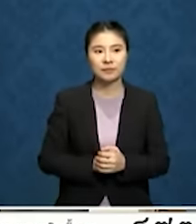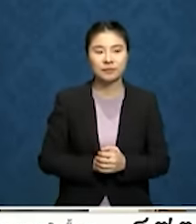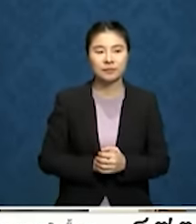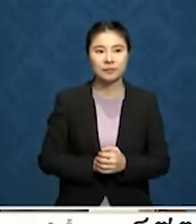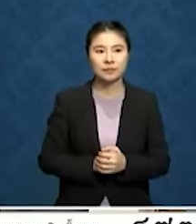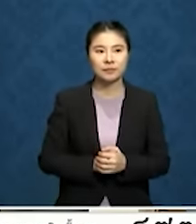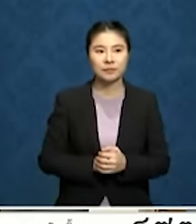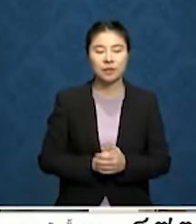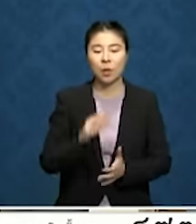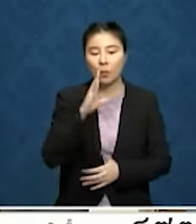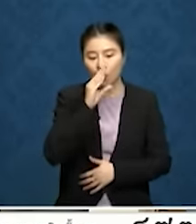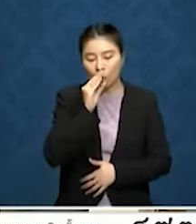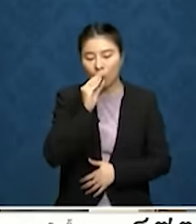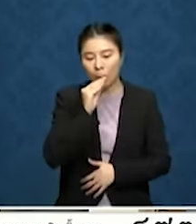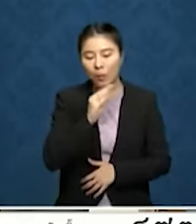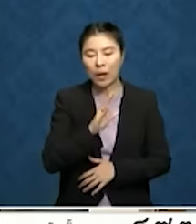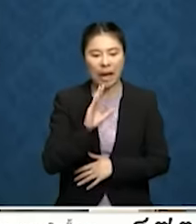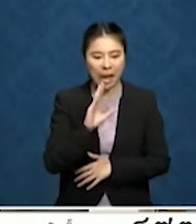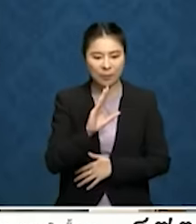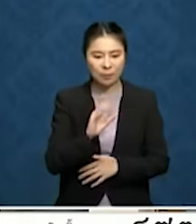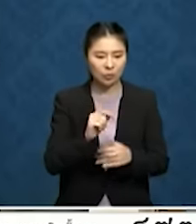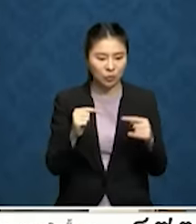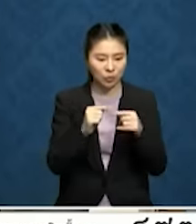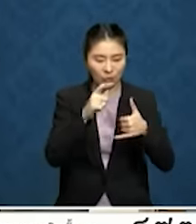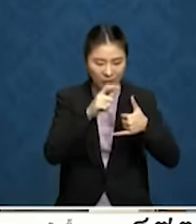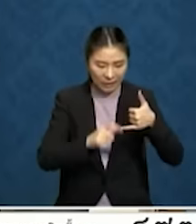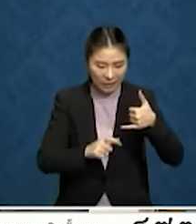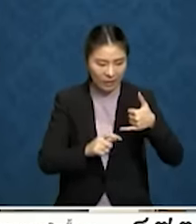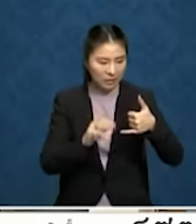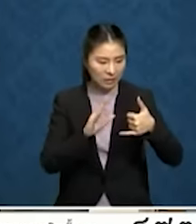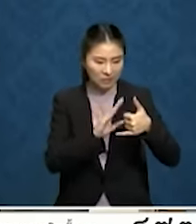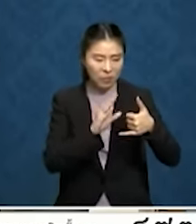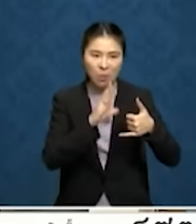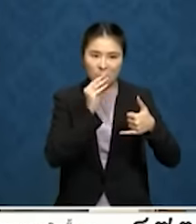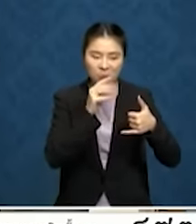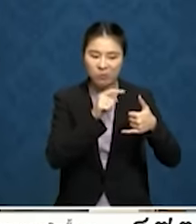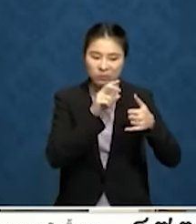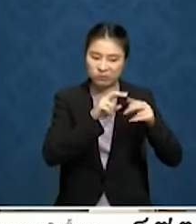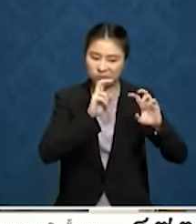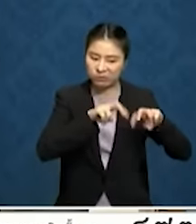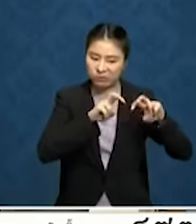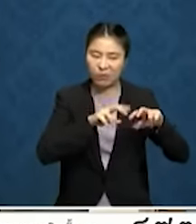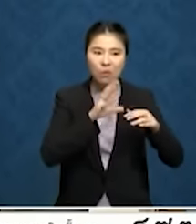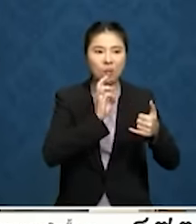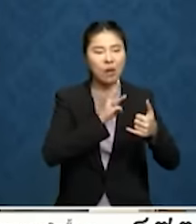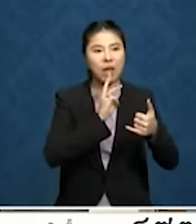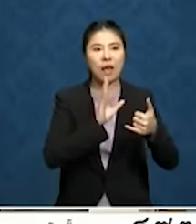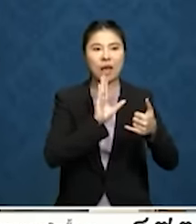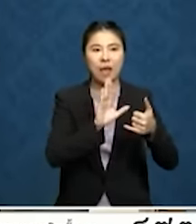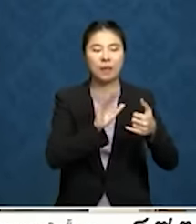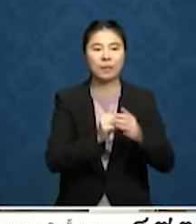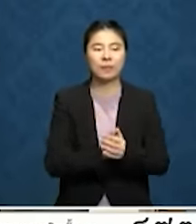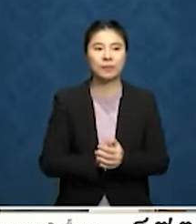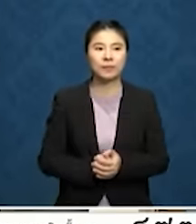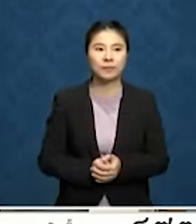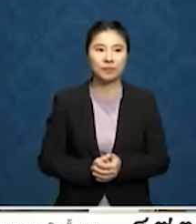ของคุณสมบัตินะครับเพราะเราไม่สามารถจะตัดสินในเรื่องคุณสมบัติได้เขามีองค์กรต่างหากนะครับสภาก็มีหน้